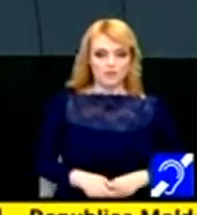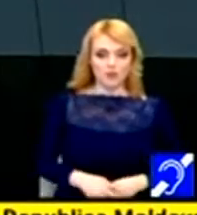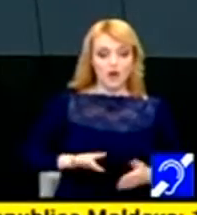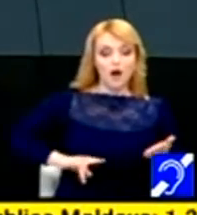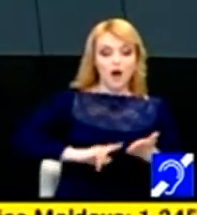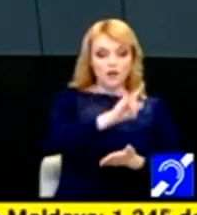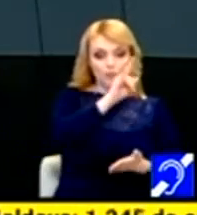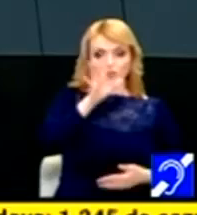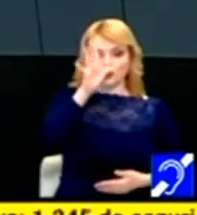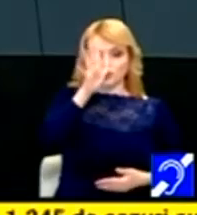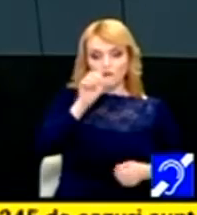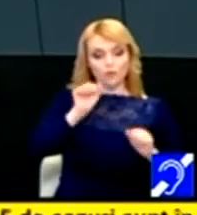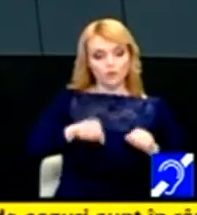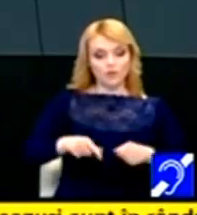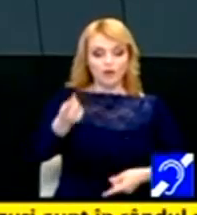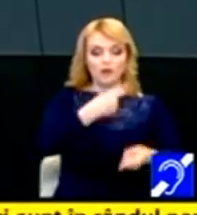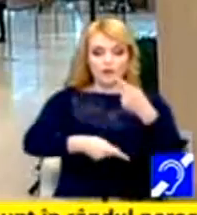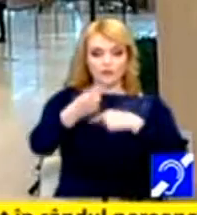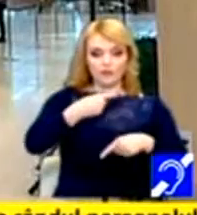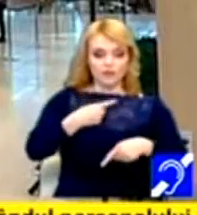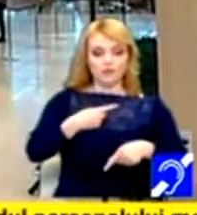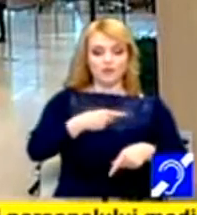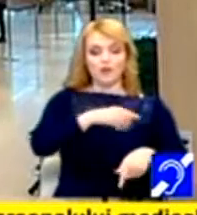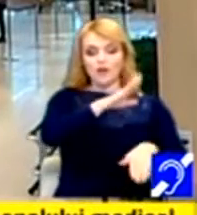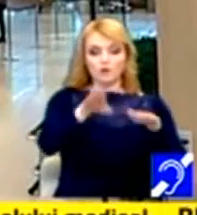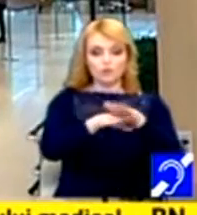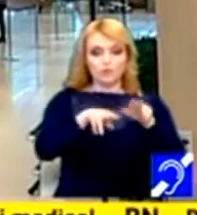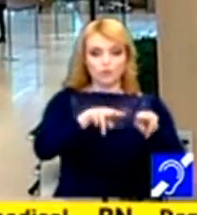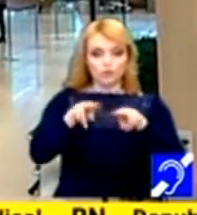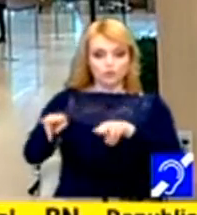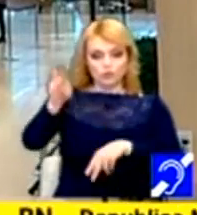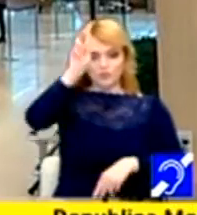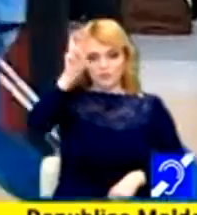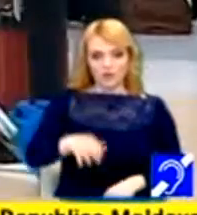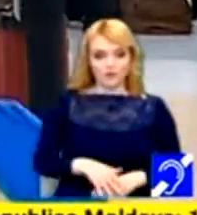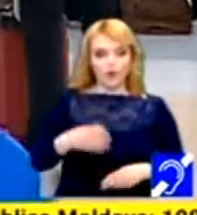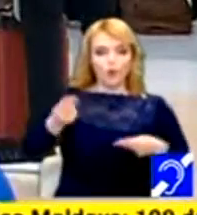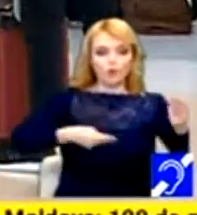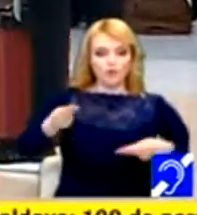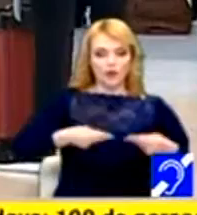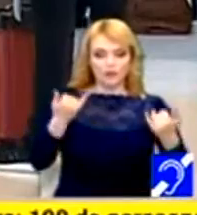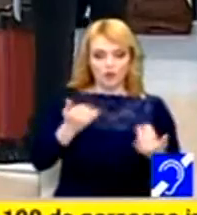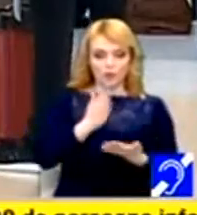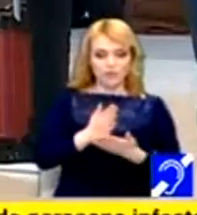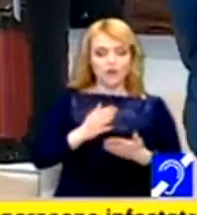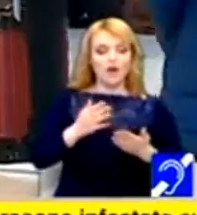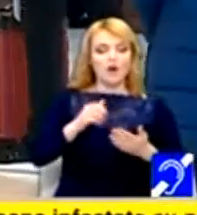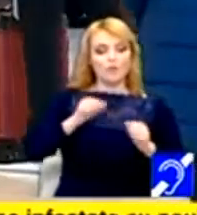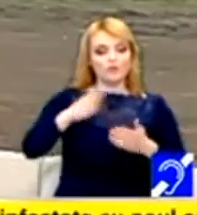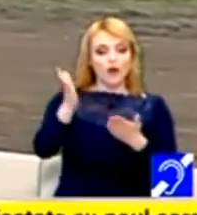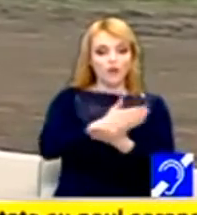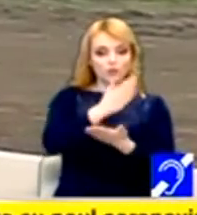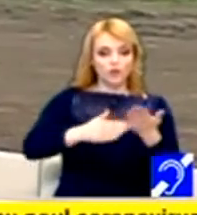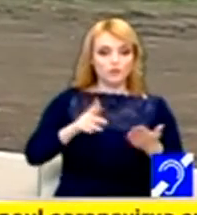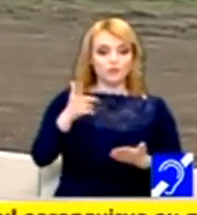aeroportul internațional Chișinău ar putea reveni în curând în gestiunea statului. Contractul de concesiune ar putea fi anulat, întrucât